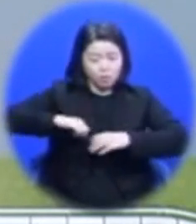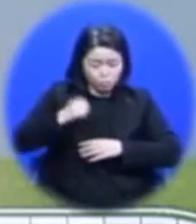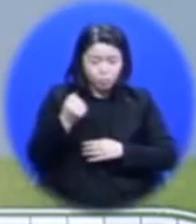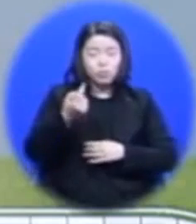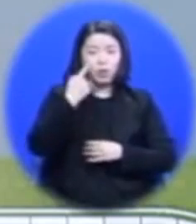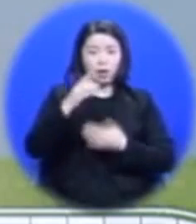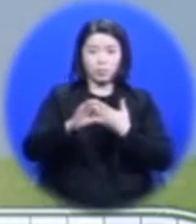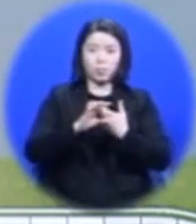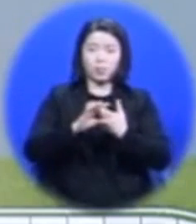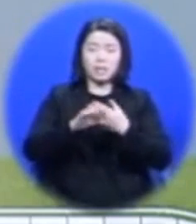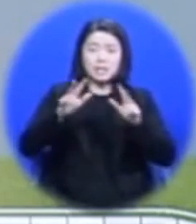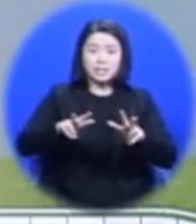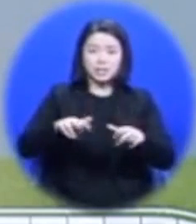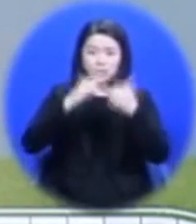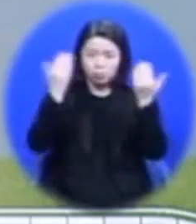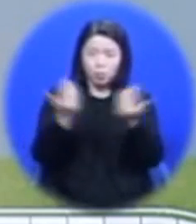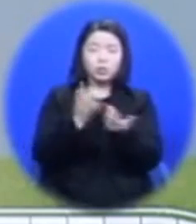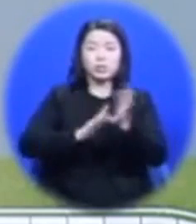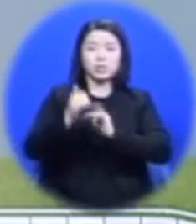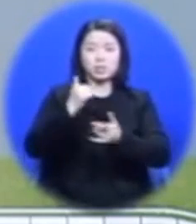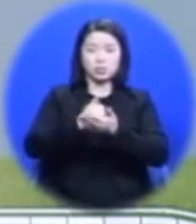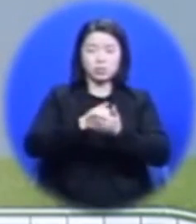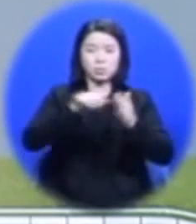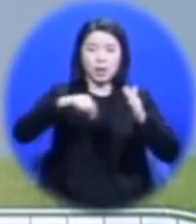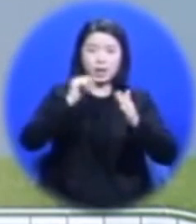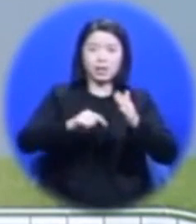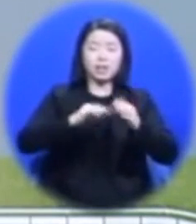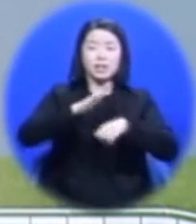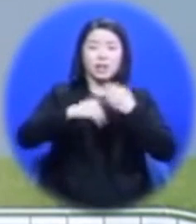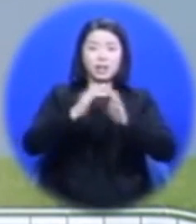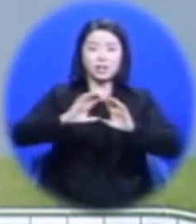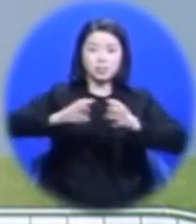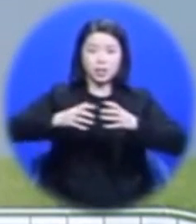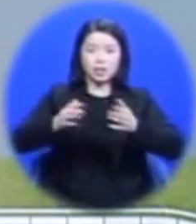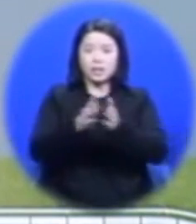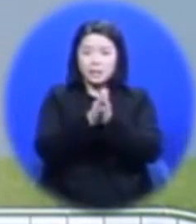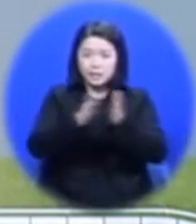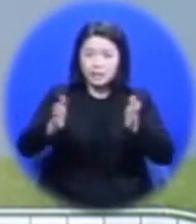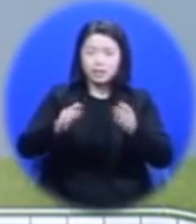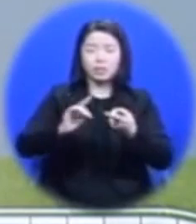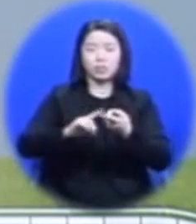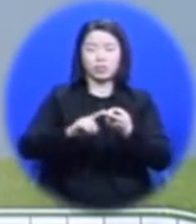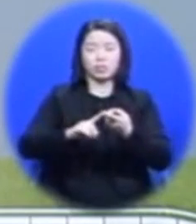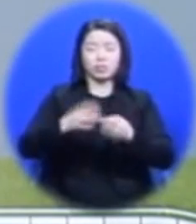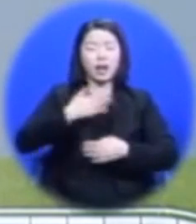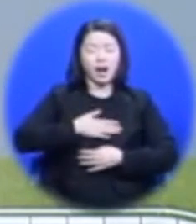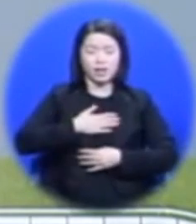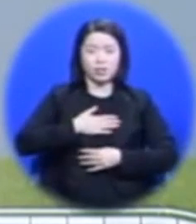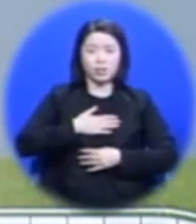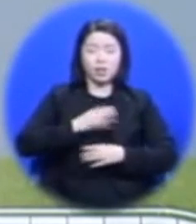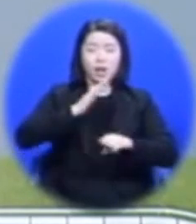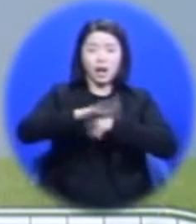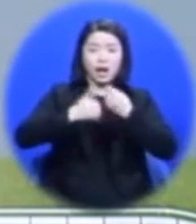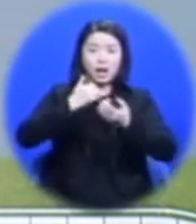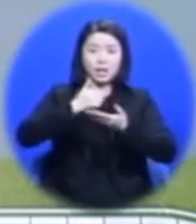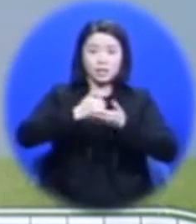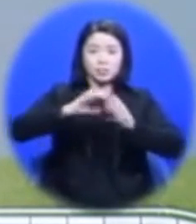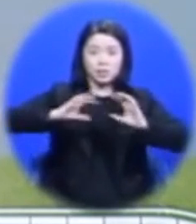지금 모든 예수 믿는 사람 안에 이미 하나님의 나라가 시작됐다는 사실을 알게 됩니다. 하나님의